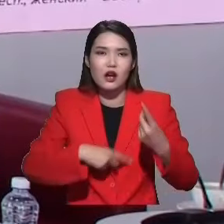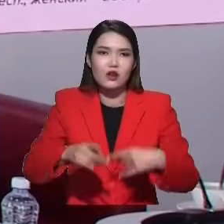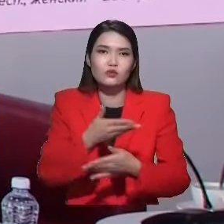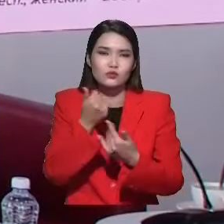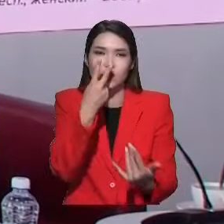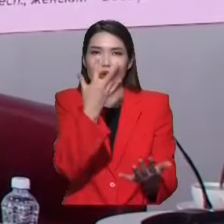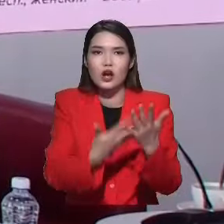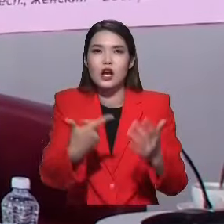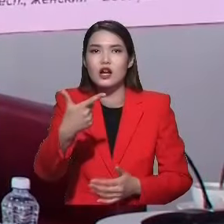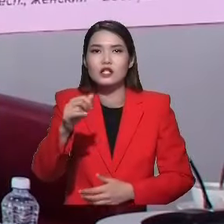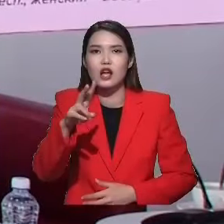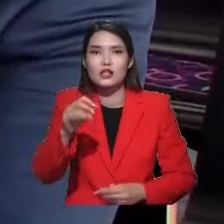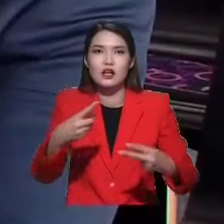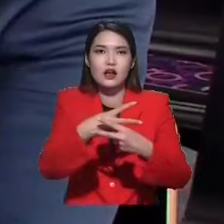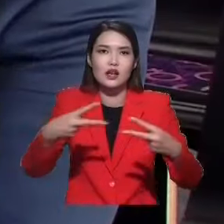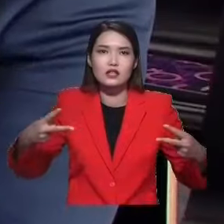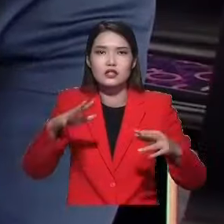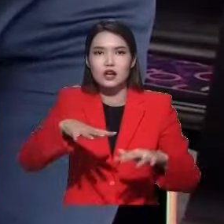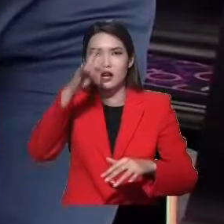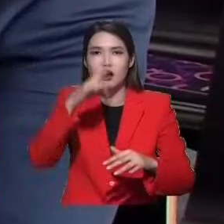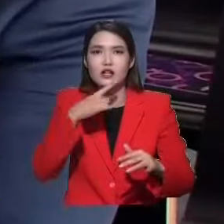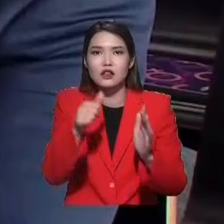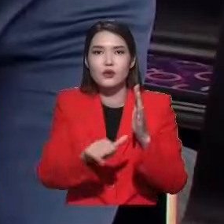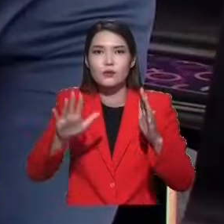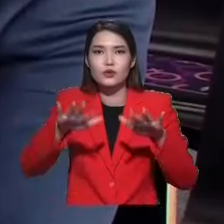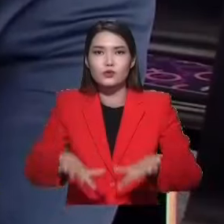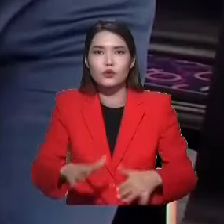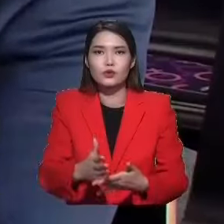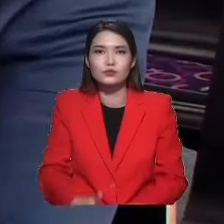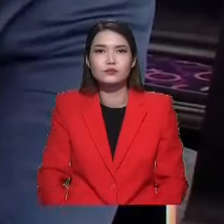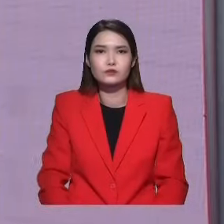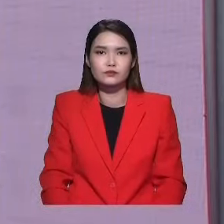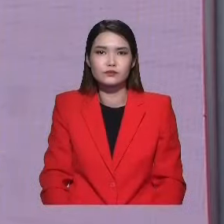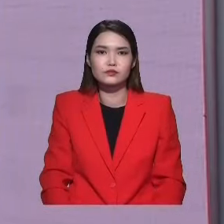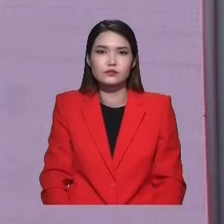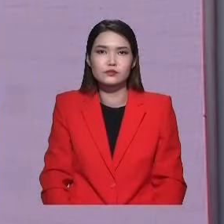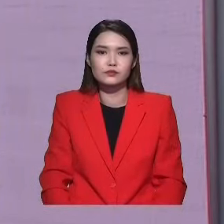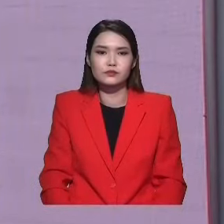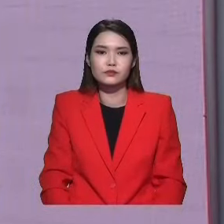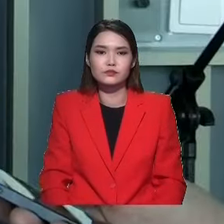көрсетеді. Гендерлік теңдік рейтингінде Қазақстан 65-ші орында тұр.